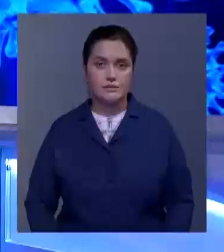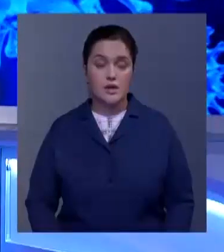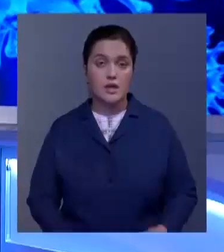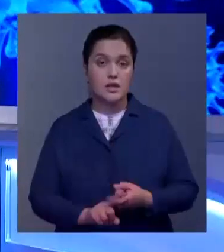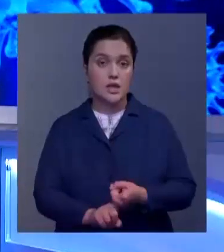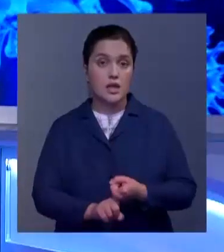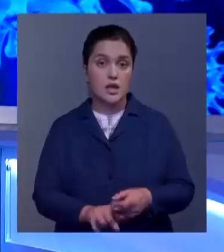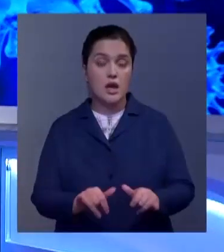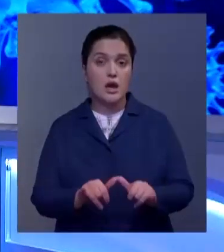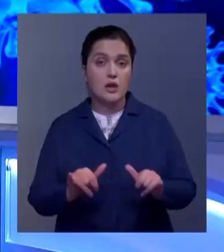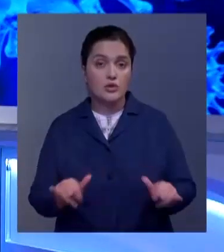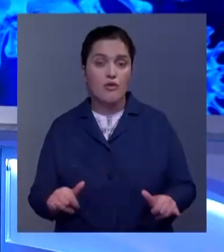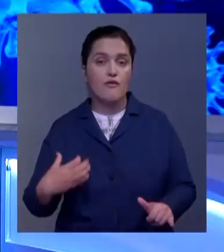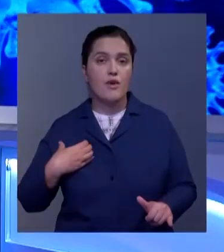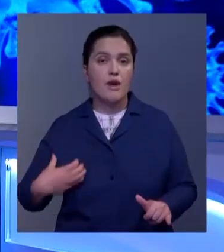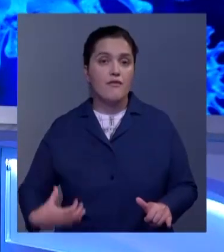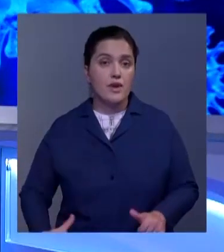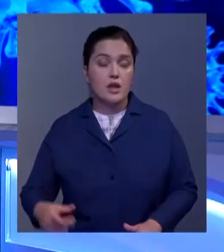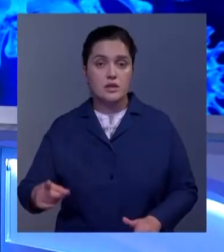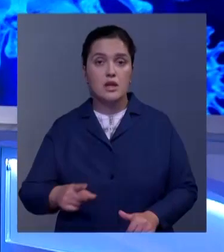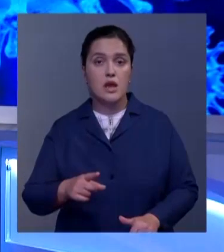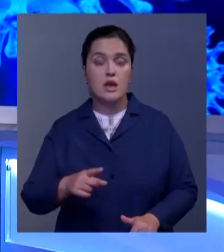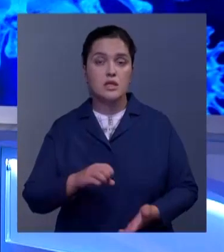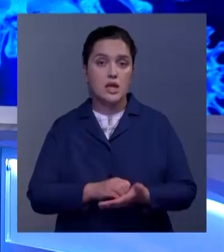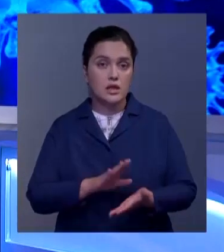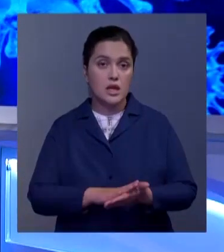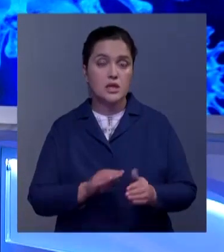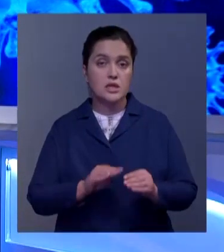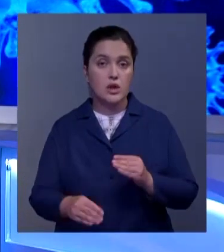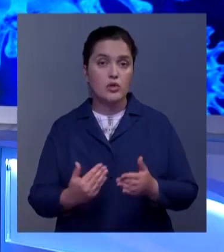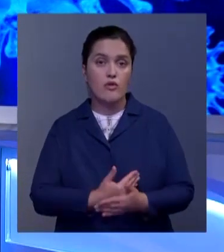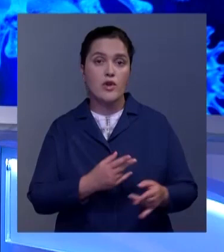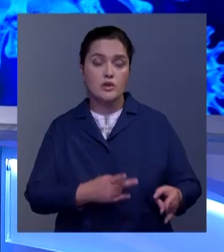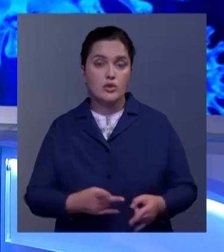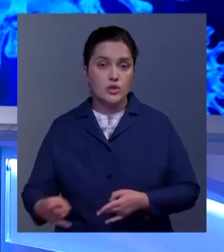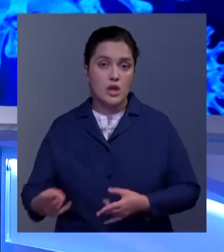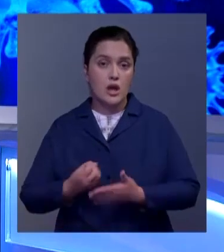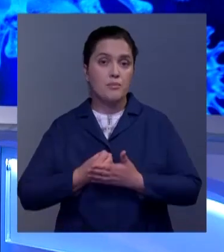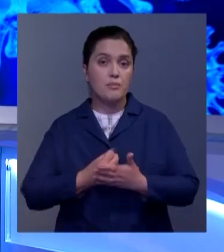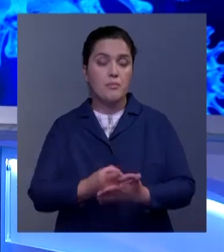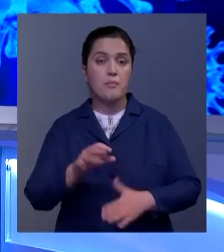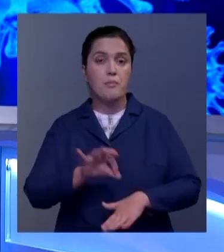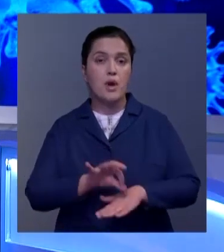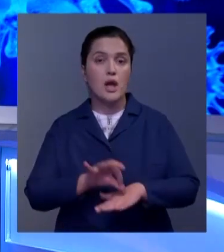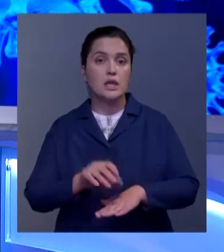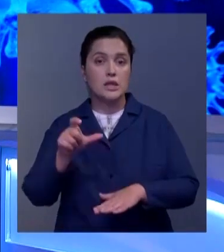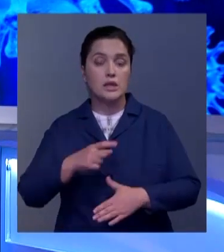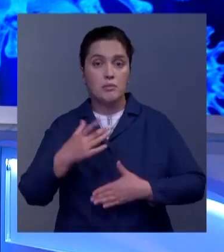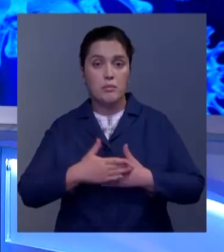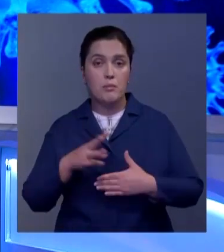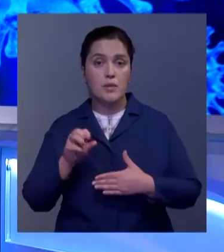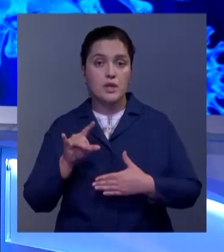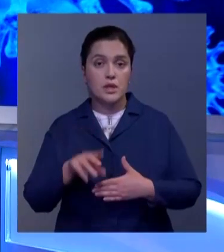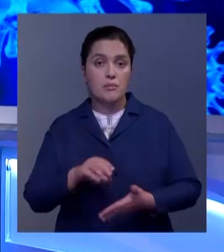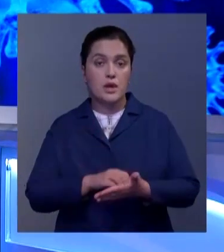Количество заражений растет и во Франции. За сутки там зарегистрировано около 10 тысяч новых случаев, а число госпитализированных больных впервые приблизилось